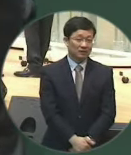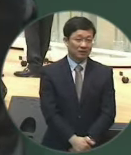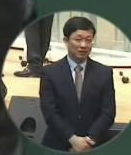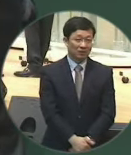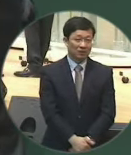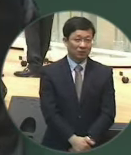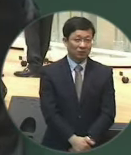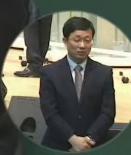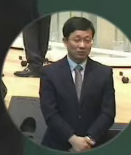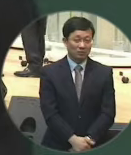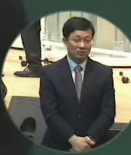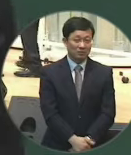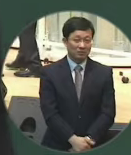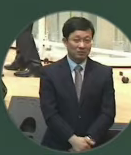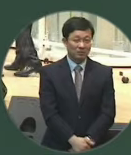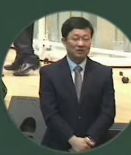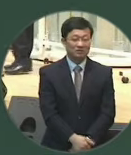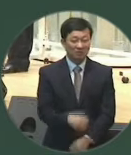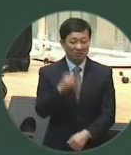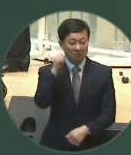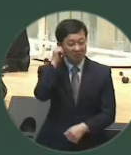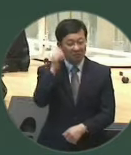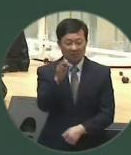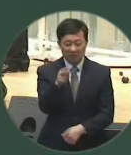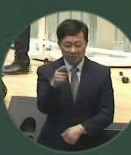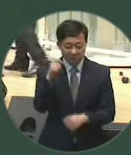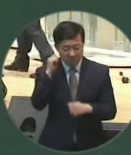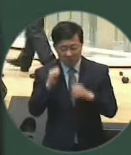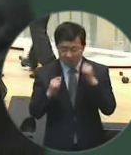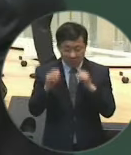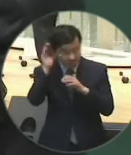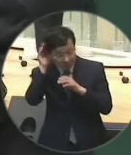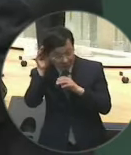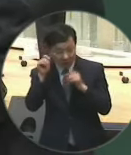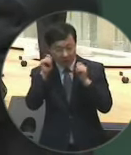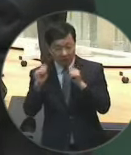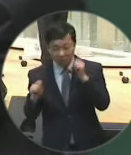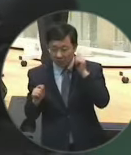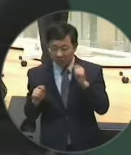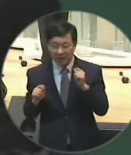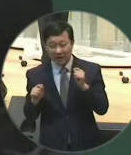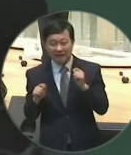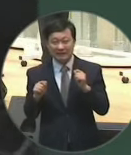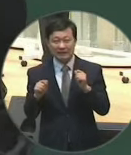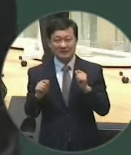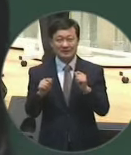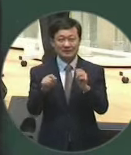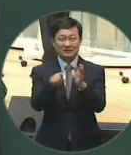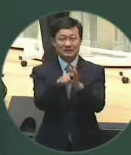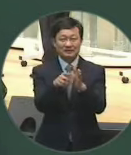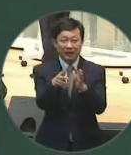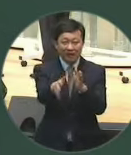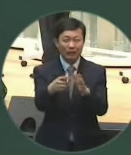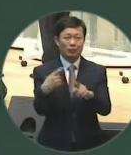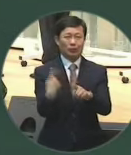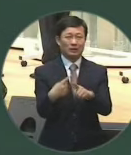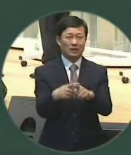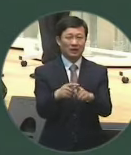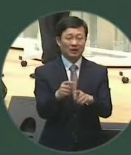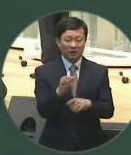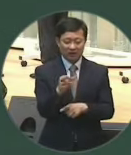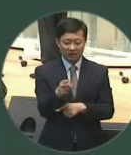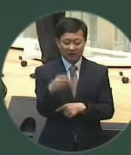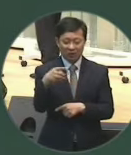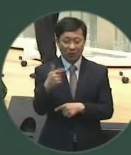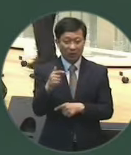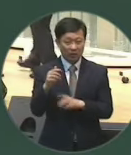여론신앙이었습니다. Most people follow the popular faith. 그러니까 신학도 그렇게 되는 거죠. And they do